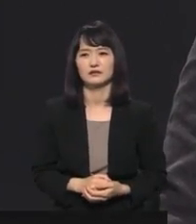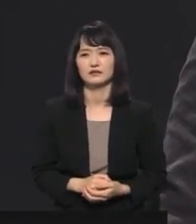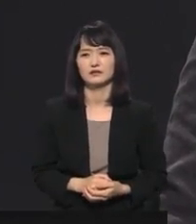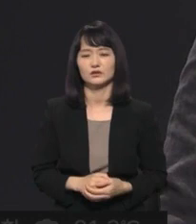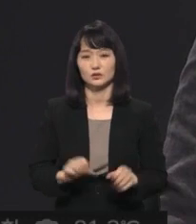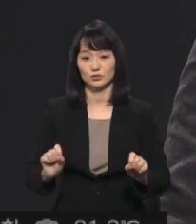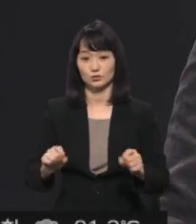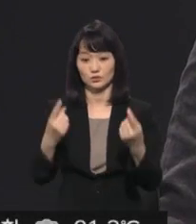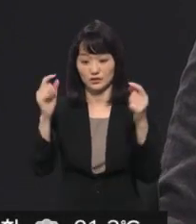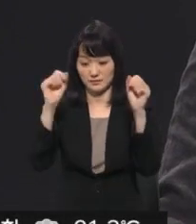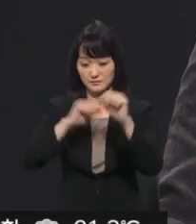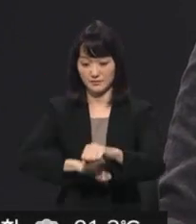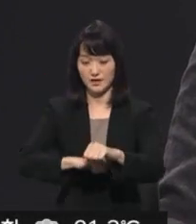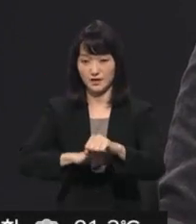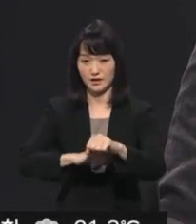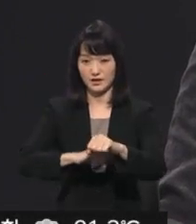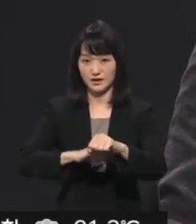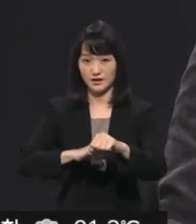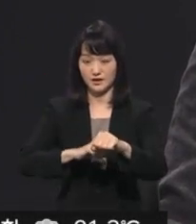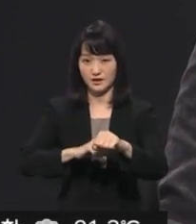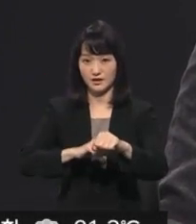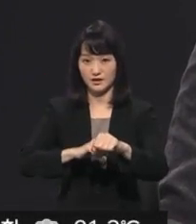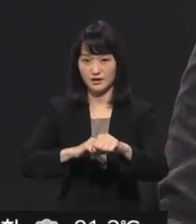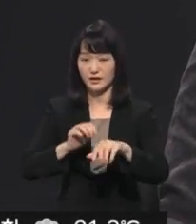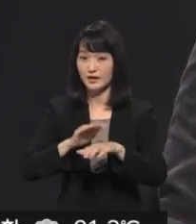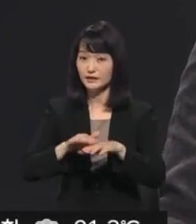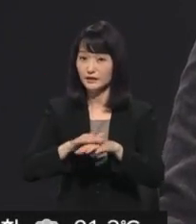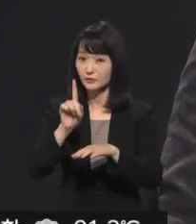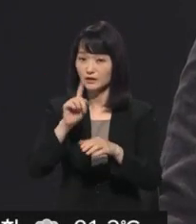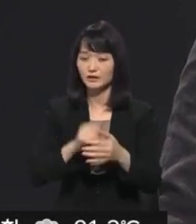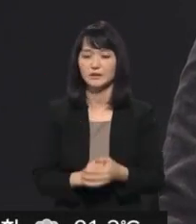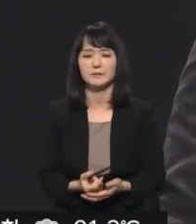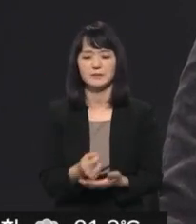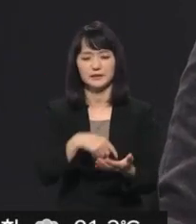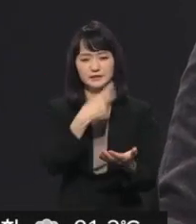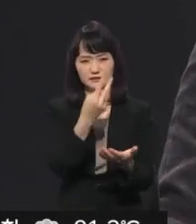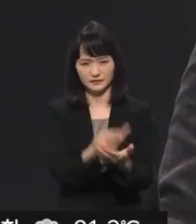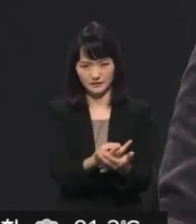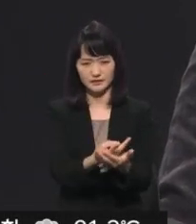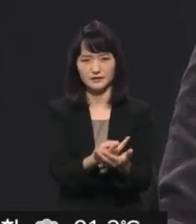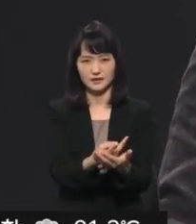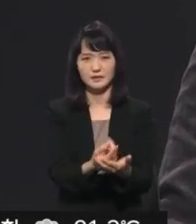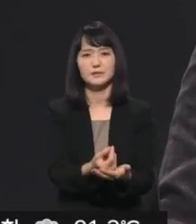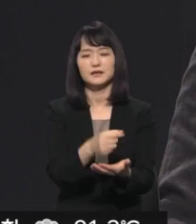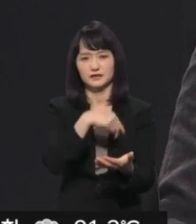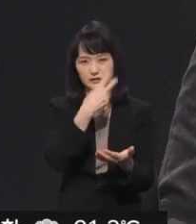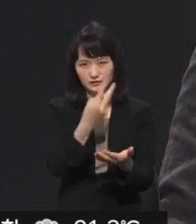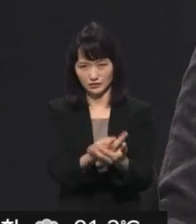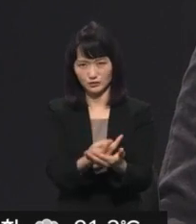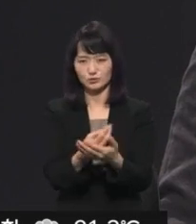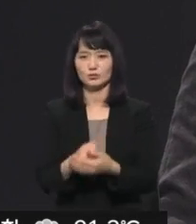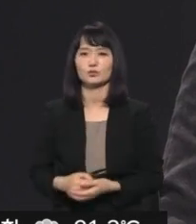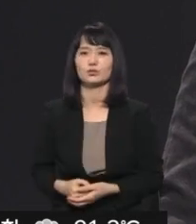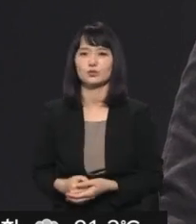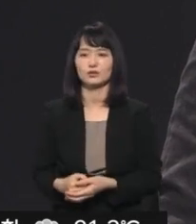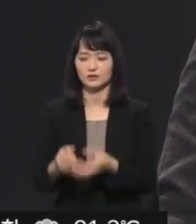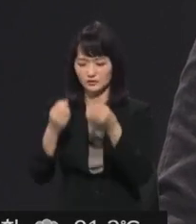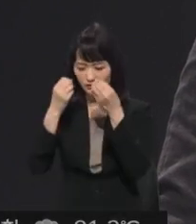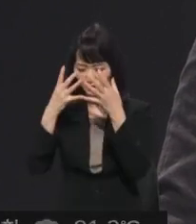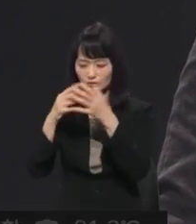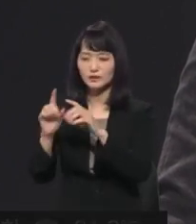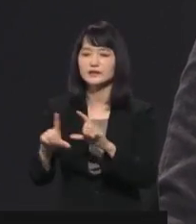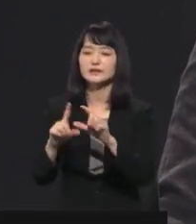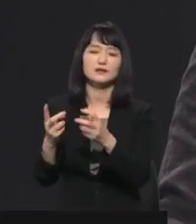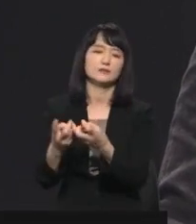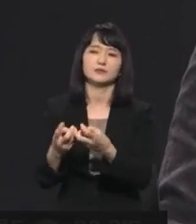길은 빨리 쓰러질 사람 쓰러지고 즉 정립에 사람 정리 대해서 새로운 세력이 또 새로운 리더쉽 만들어진 게 필요하다고 봅니다